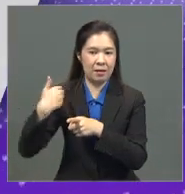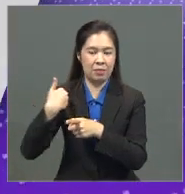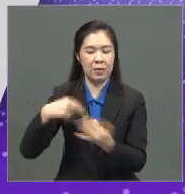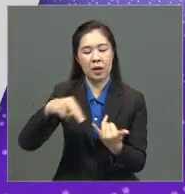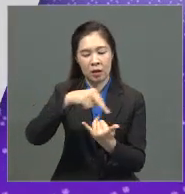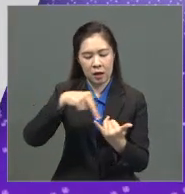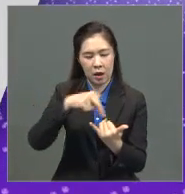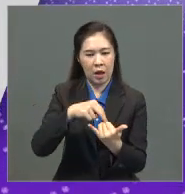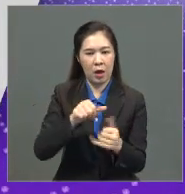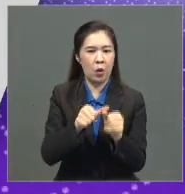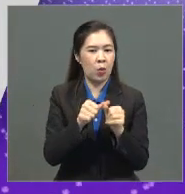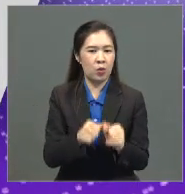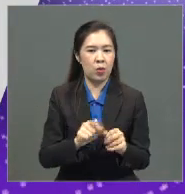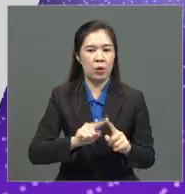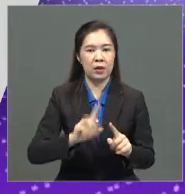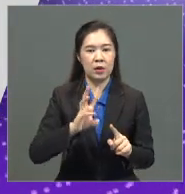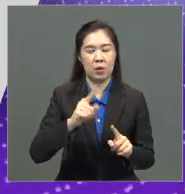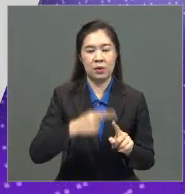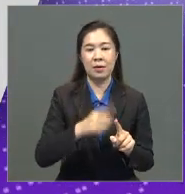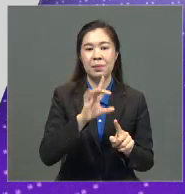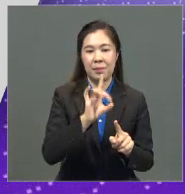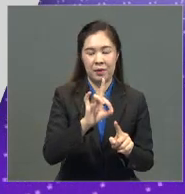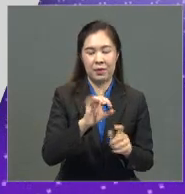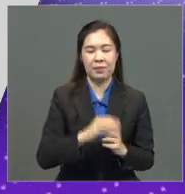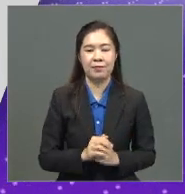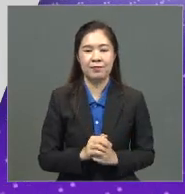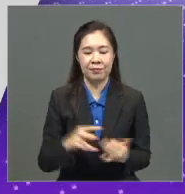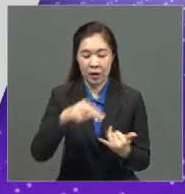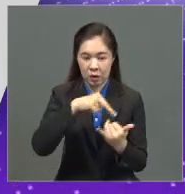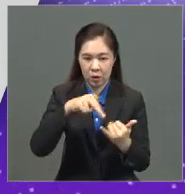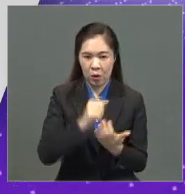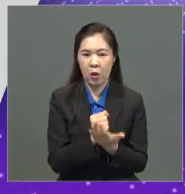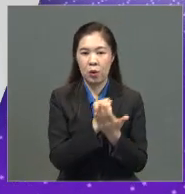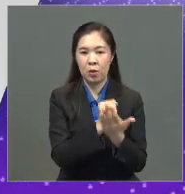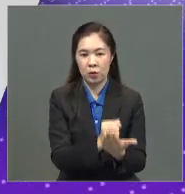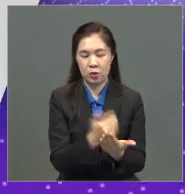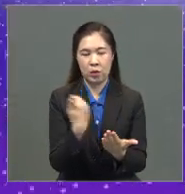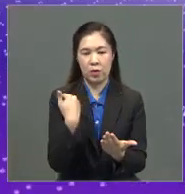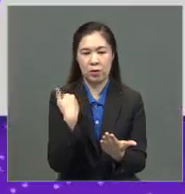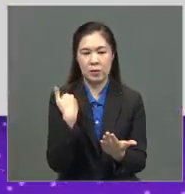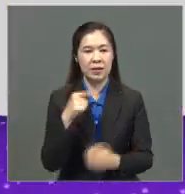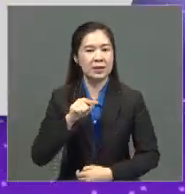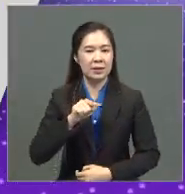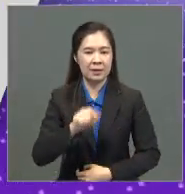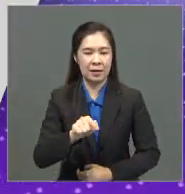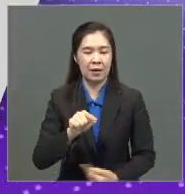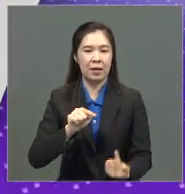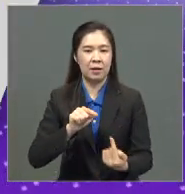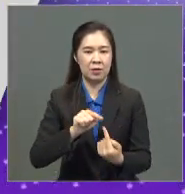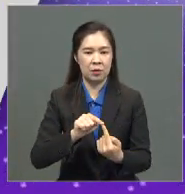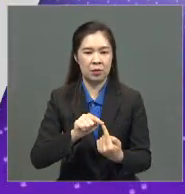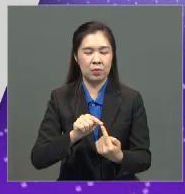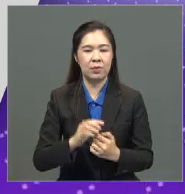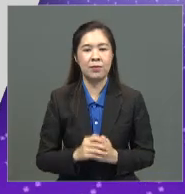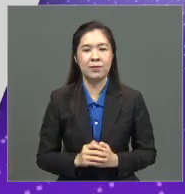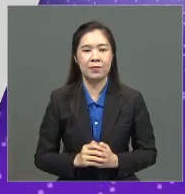การรักษาที่โงพยาบาลตงแต่วท 6 สงหาคมการช่เหอเบองต้นได้สงการให้ นวาตรีวิธวัสกู้ประเชิศ